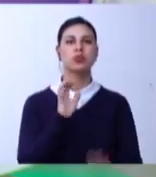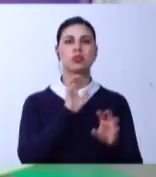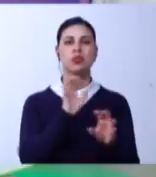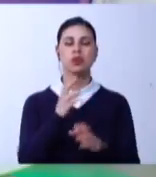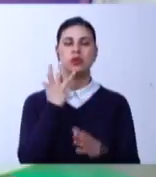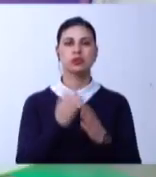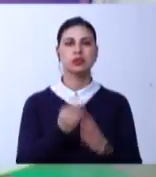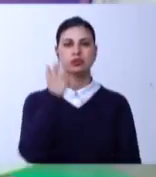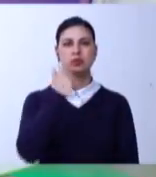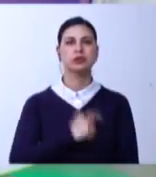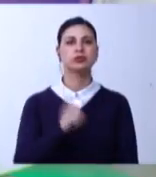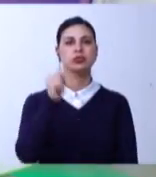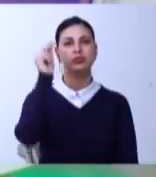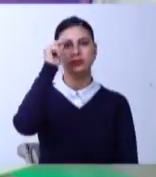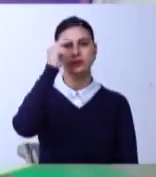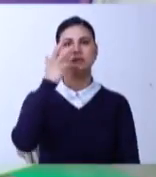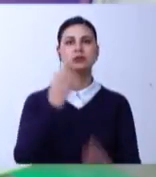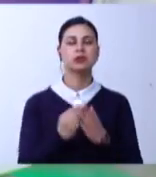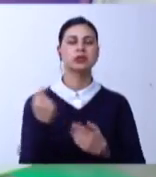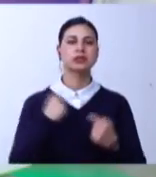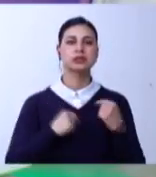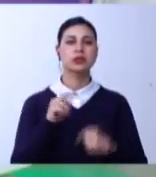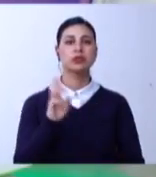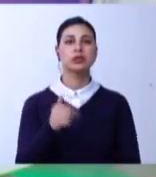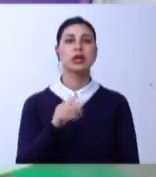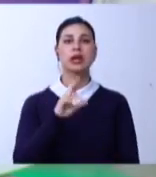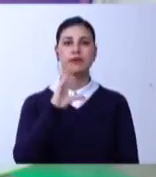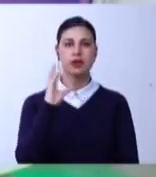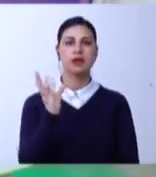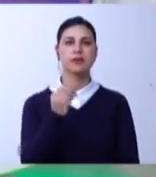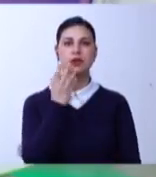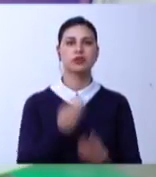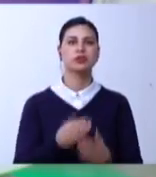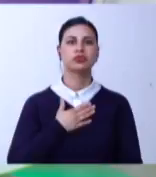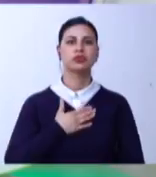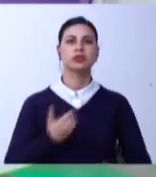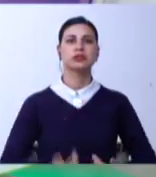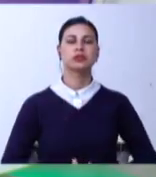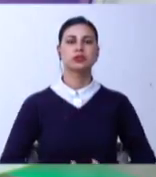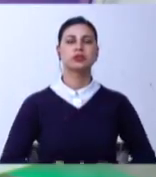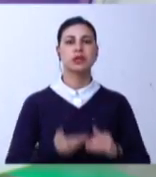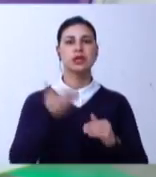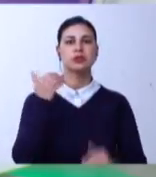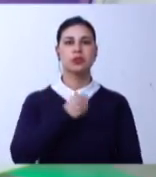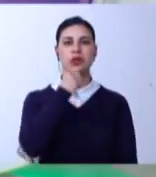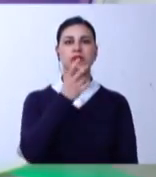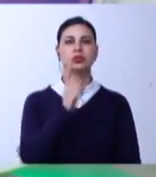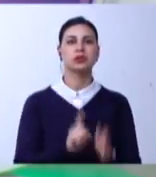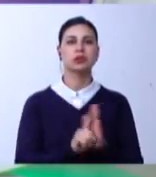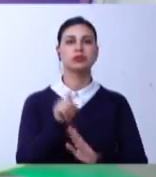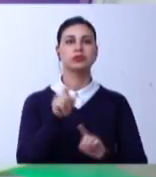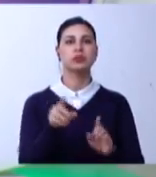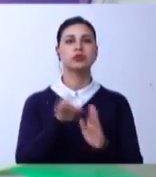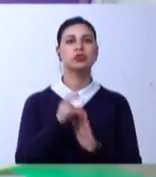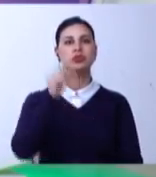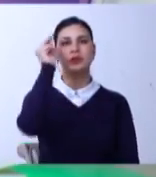მოუვაროთ საკუთარ თავს, როგორ ვისწავლოთ საკუთარი სხეული და ეს ყველაფერი ჩვენი სიცოცხლის ადრეული ასაკიდან უნდა დავიწყოთ. მათ შორის